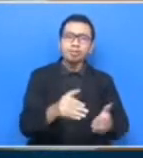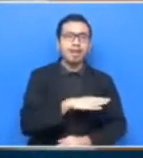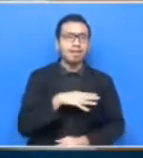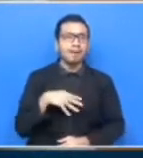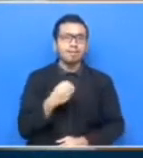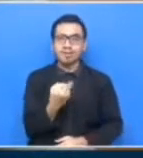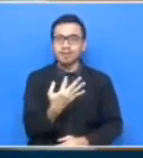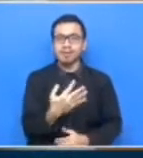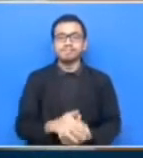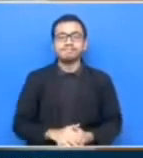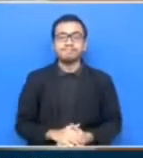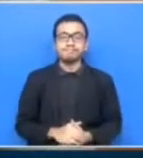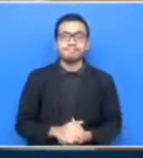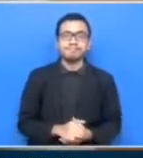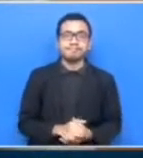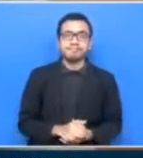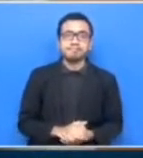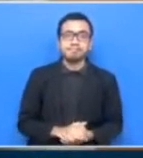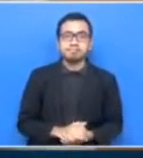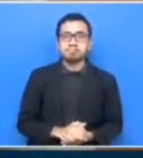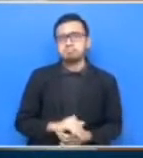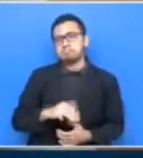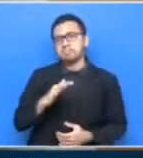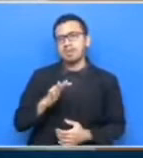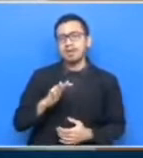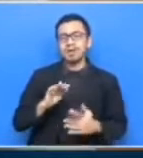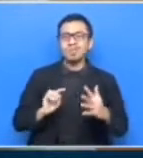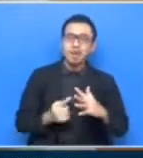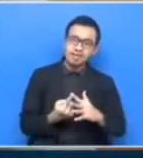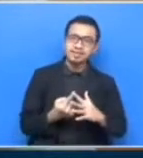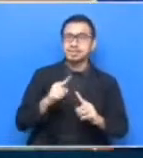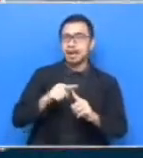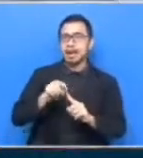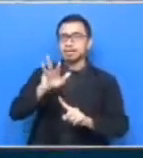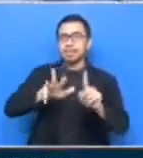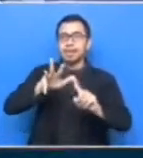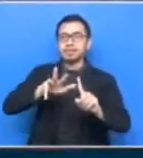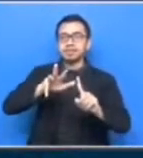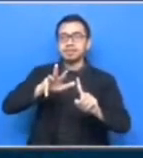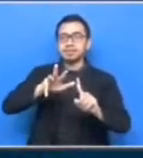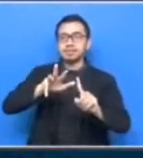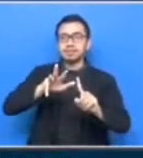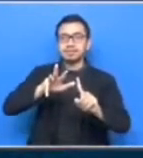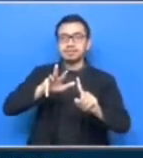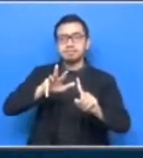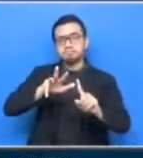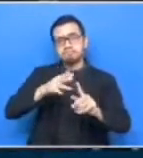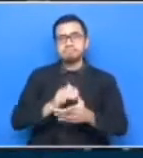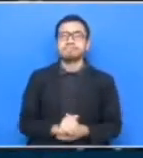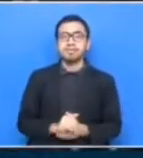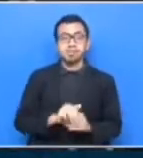Pak Oh ya kurang saja tanggal 19 ya itu Kalau tidak salah sedikit saja